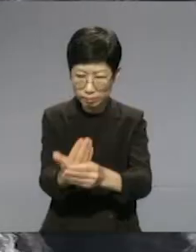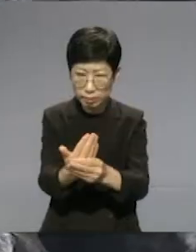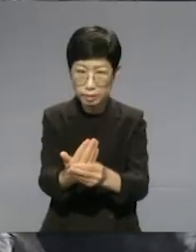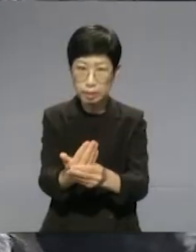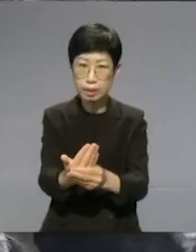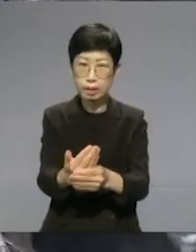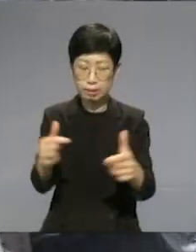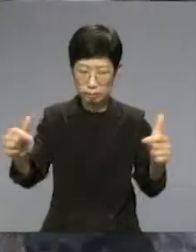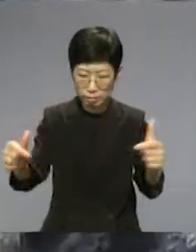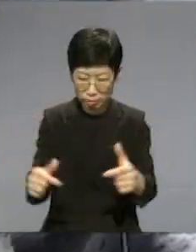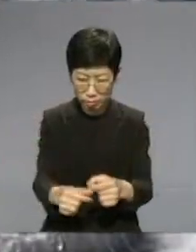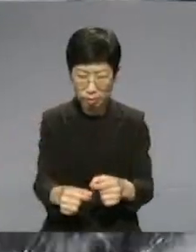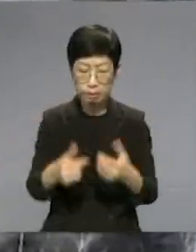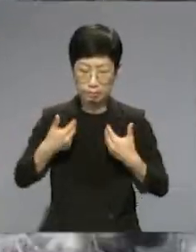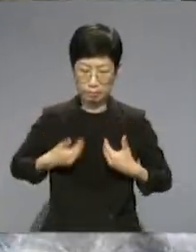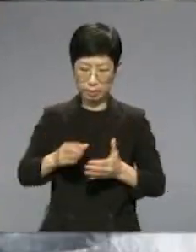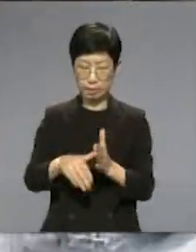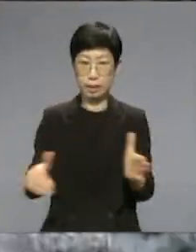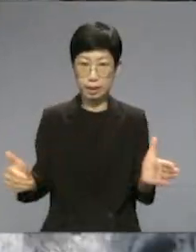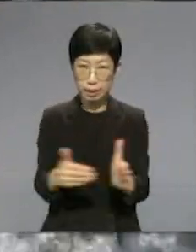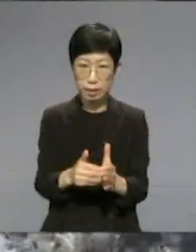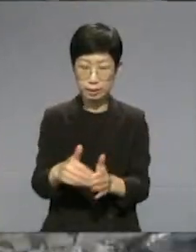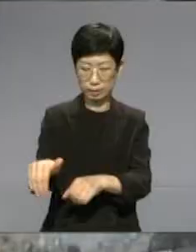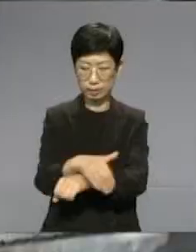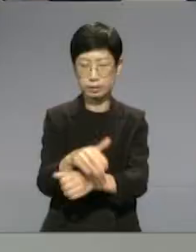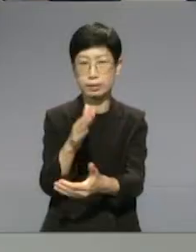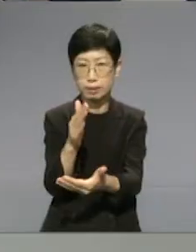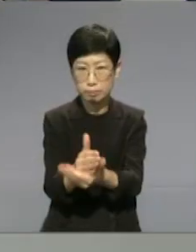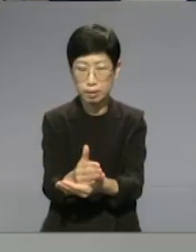주내 이동 자제를 당부하기도 했습니다.